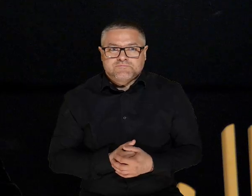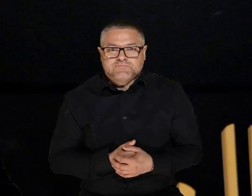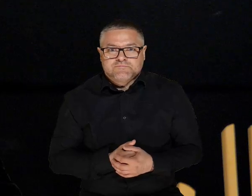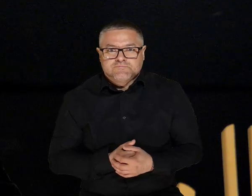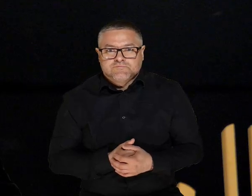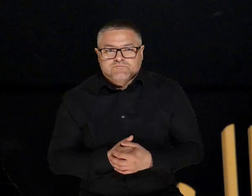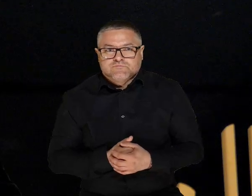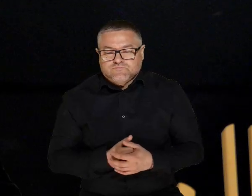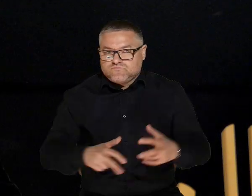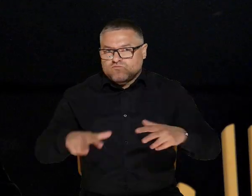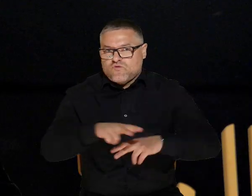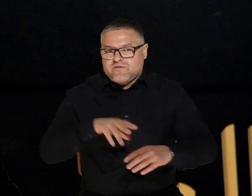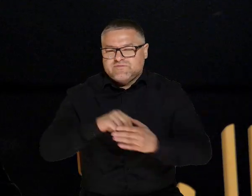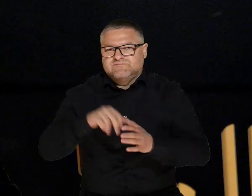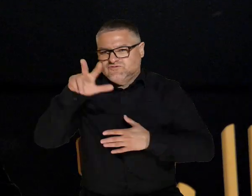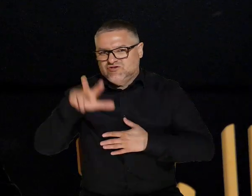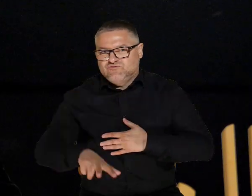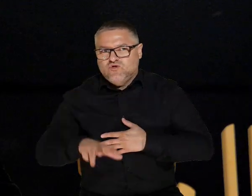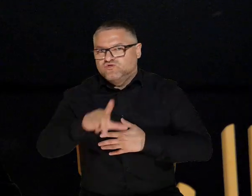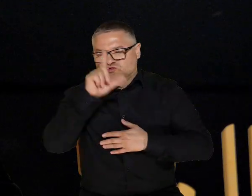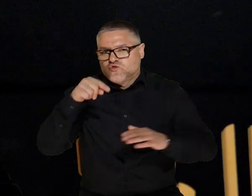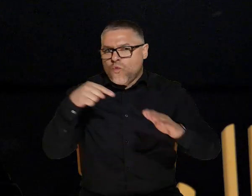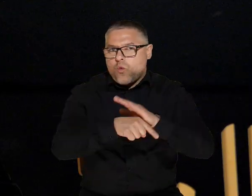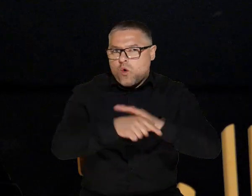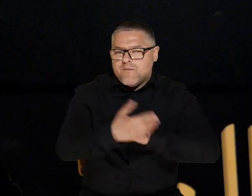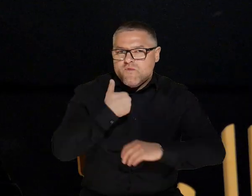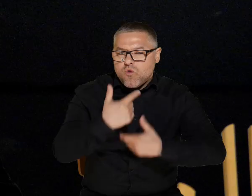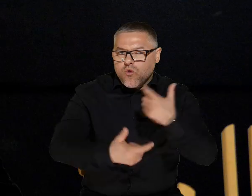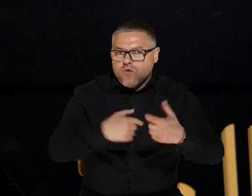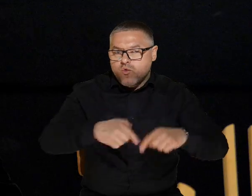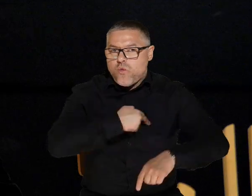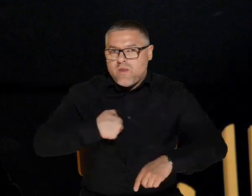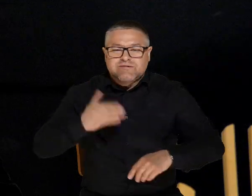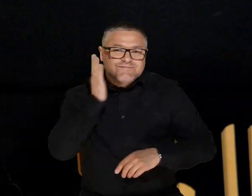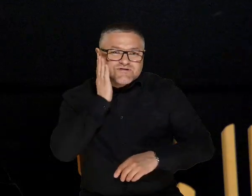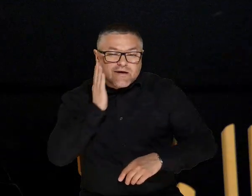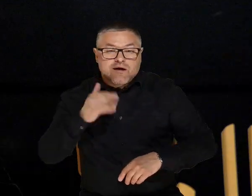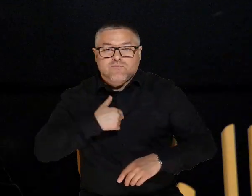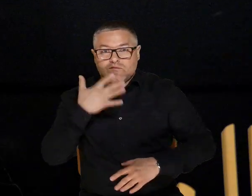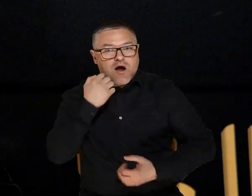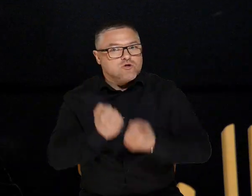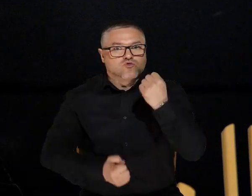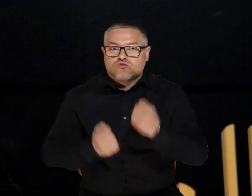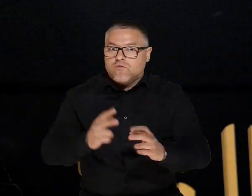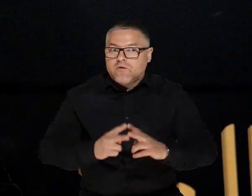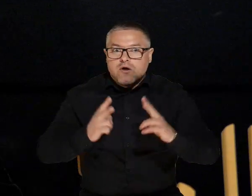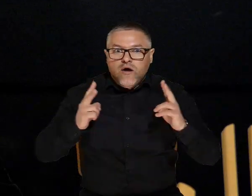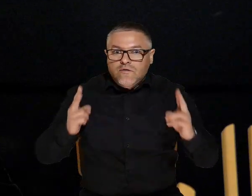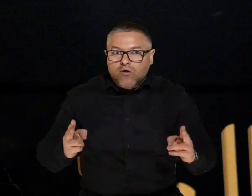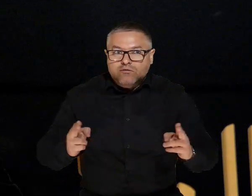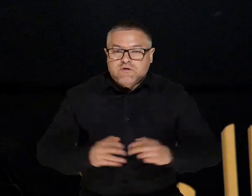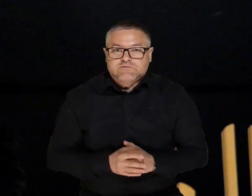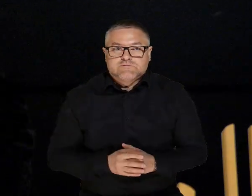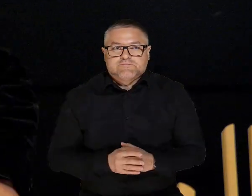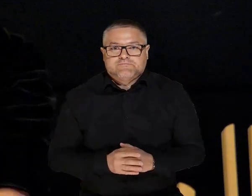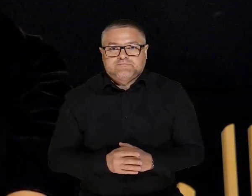z rodziną uchodźczą przez 3 miesiące. I to był bardzo trudny czas, taki bardzo, nie